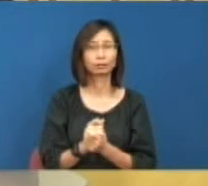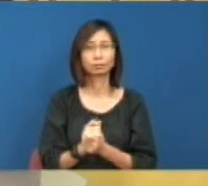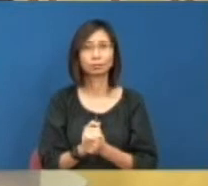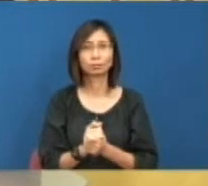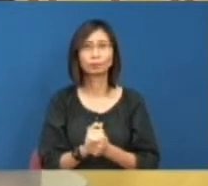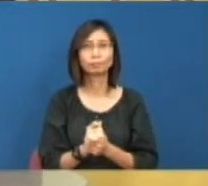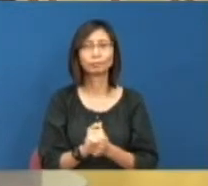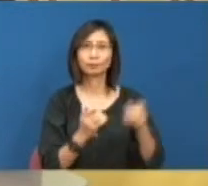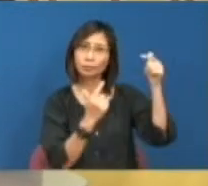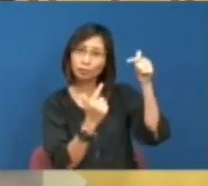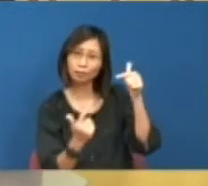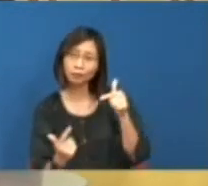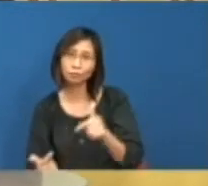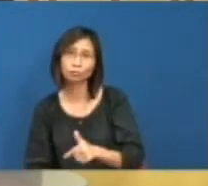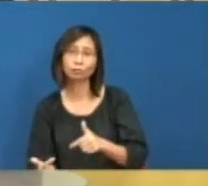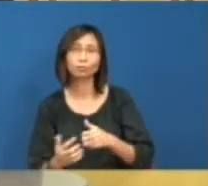個近年嚟